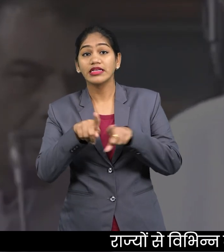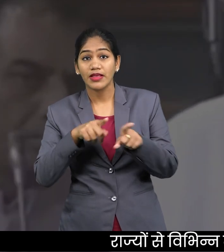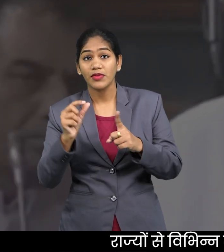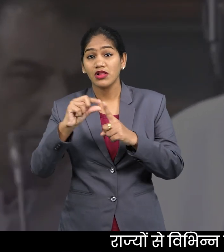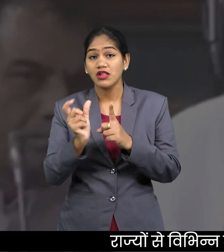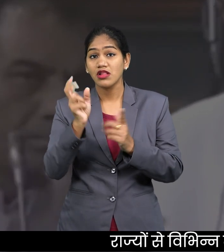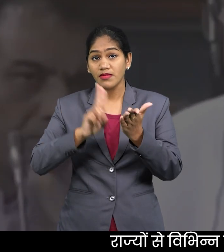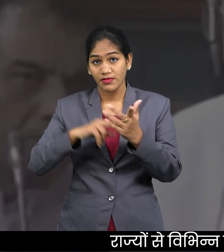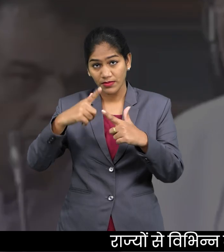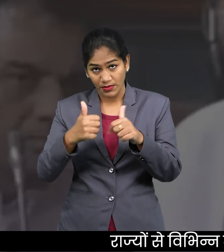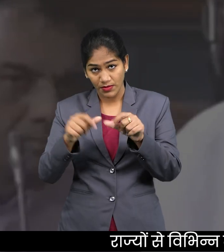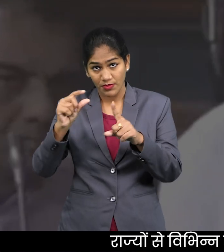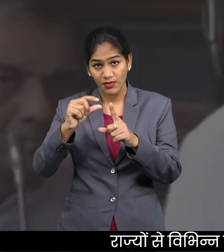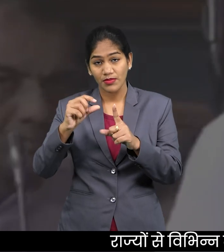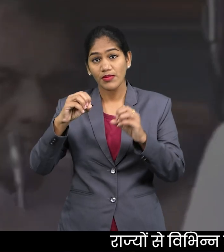नागालैंड।